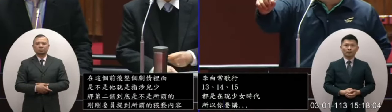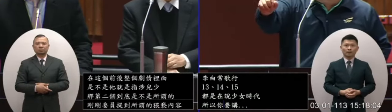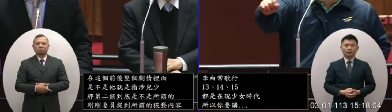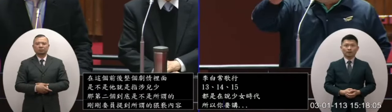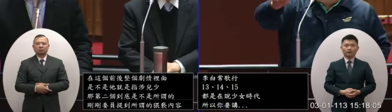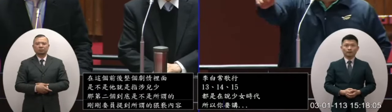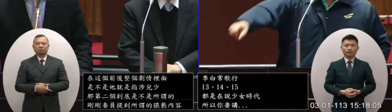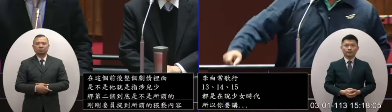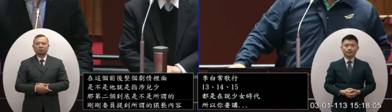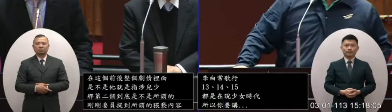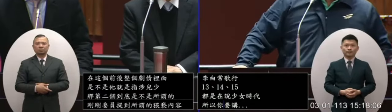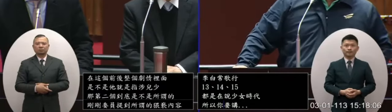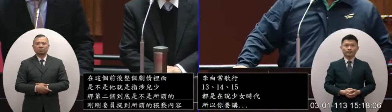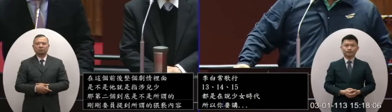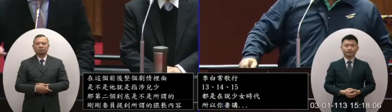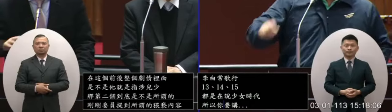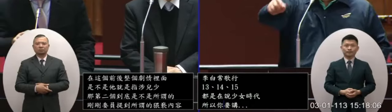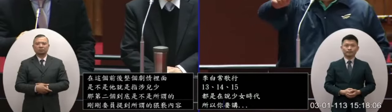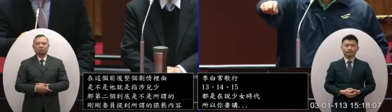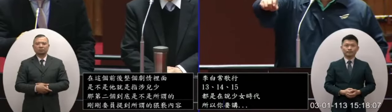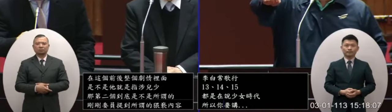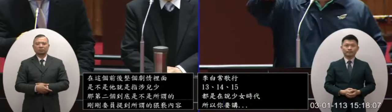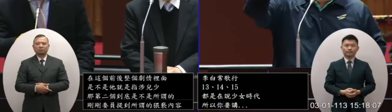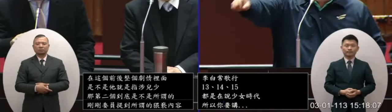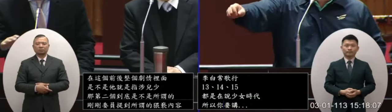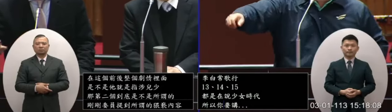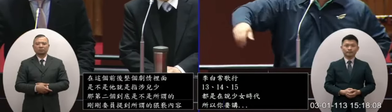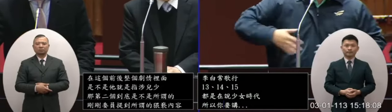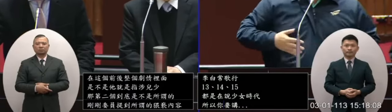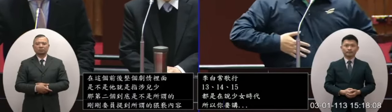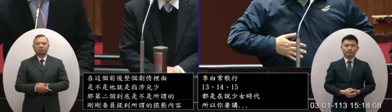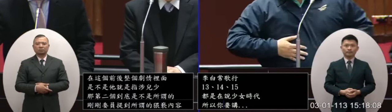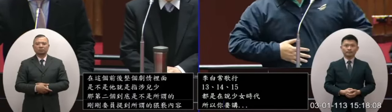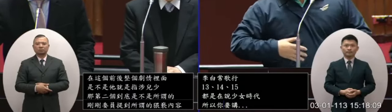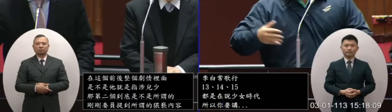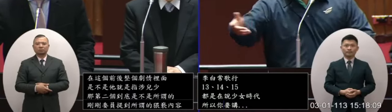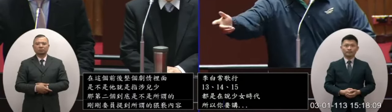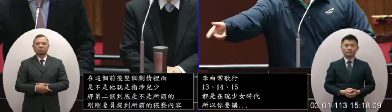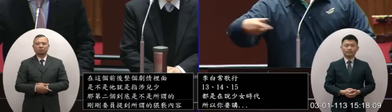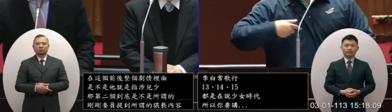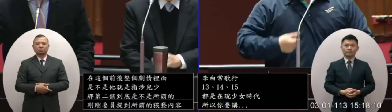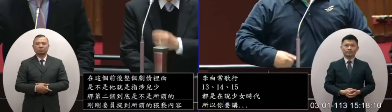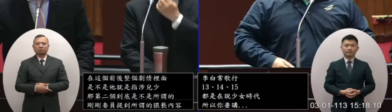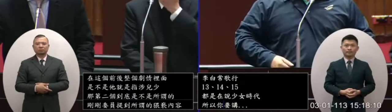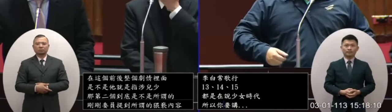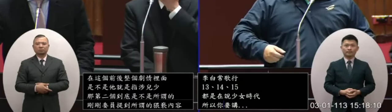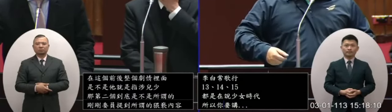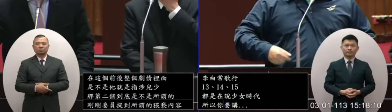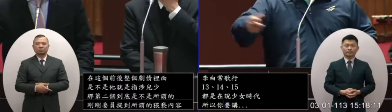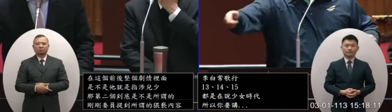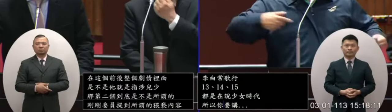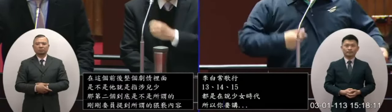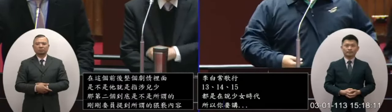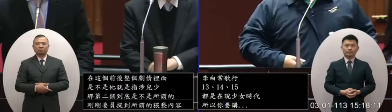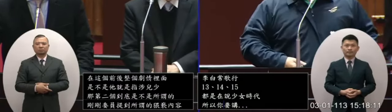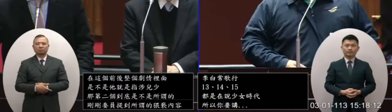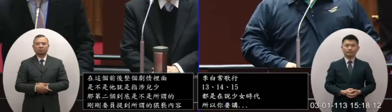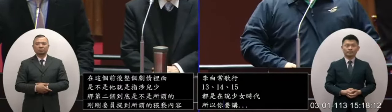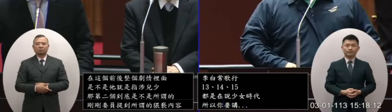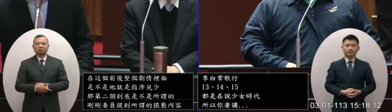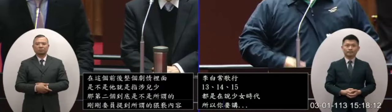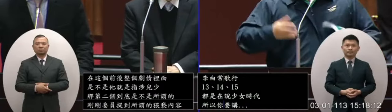人物的时候，有被害人，哦，有被害人来发生的时候，哎，这个感觉就是在画我，就在讲